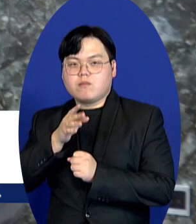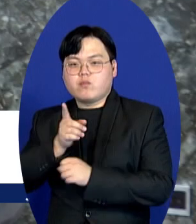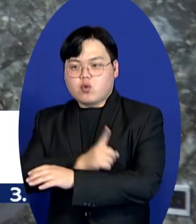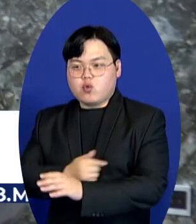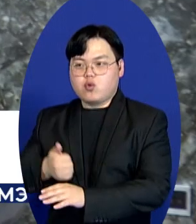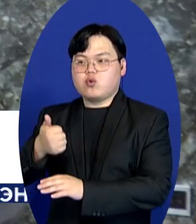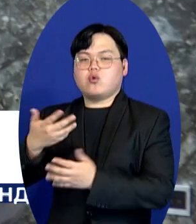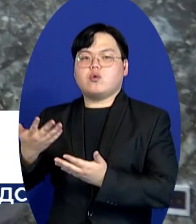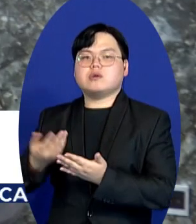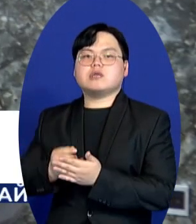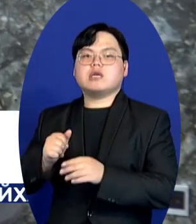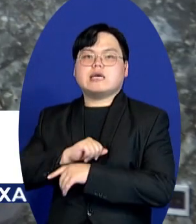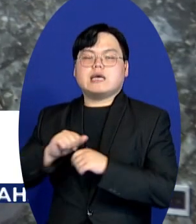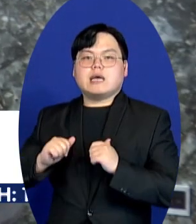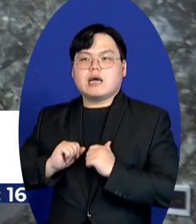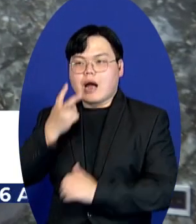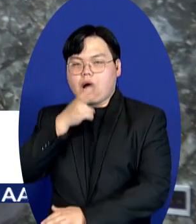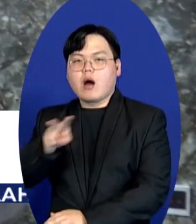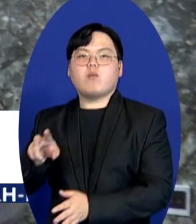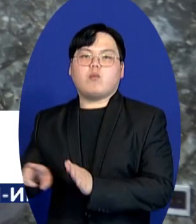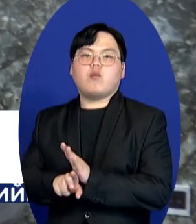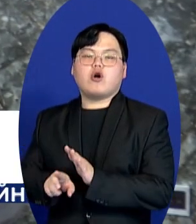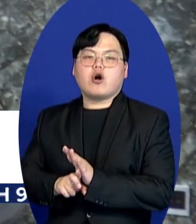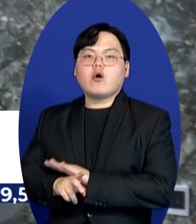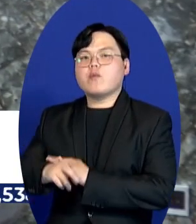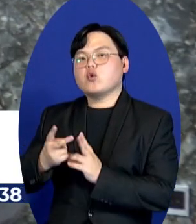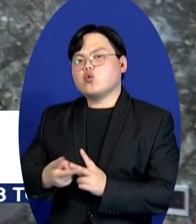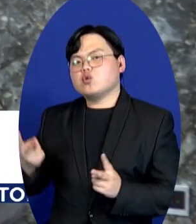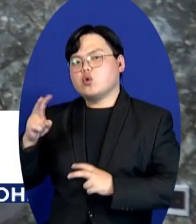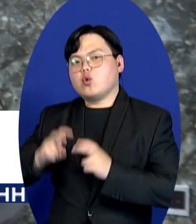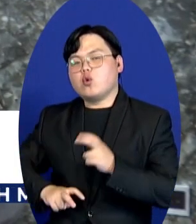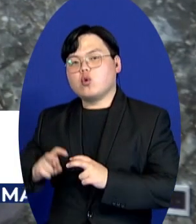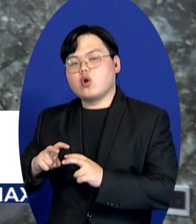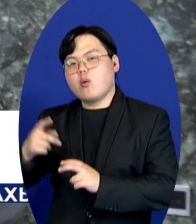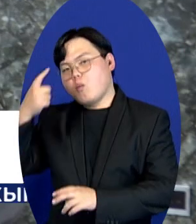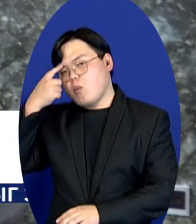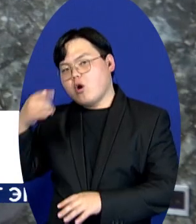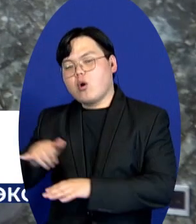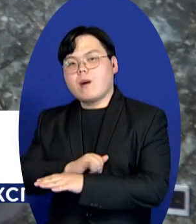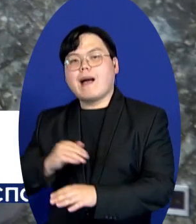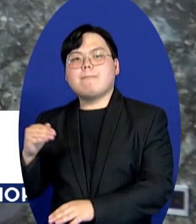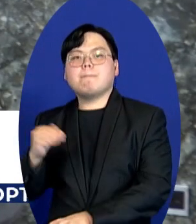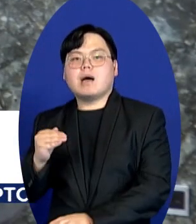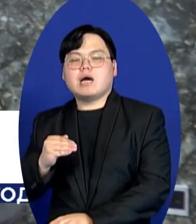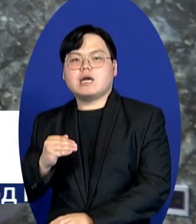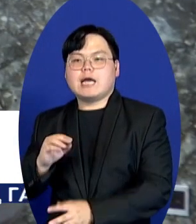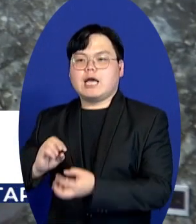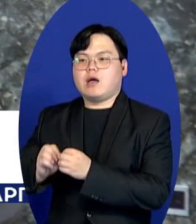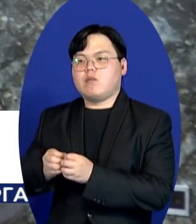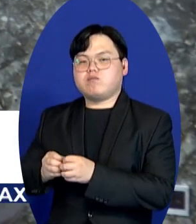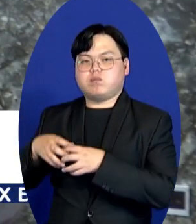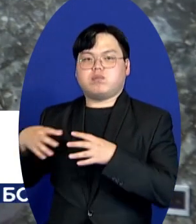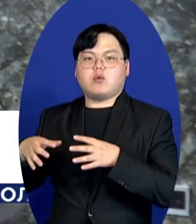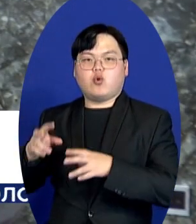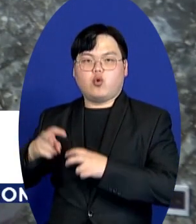иргэд амсна. За дээр нь одоо үндэсний үйлдвэрлэгч буюу одоо энэ Монгол улсад одоо автомашин өгсөрч үйлдвэрлж байгаа энэ